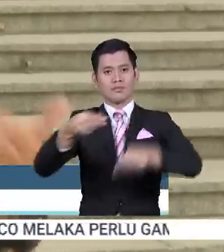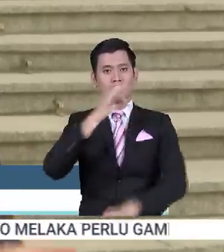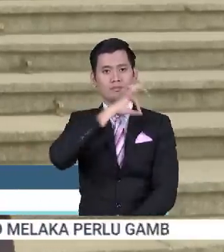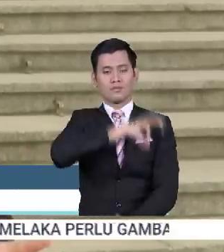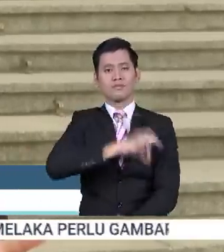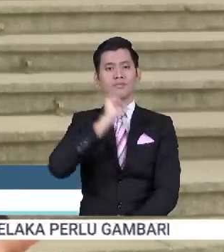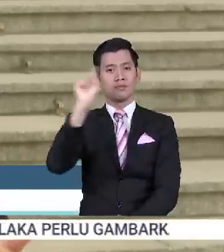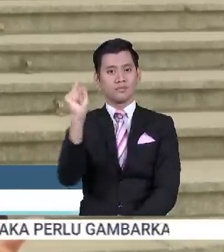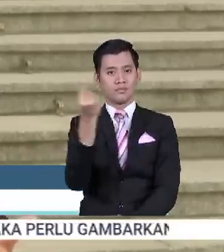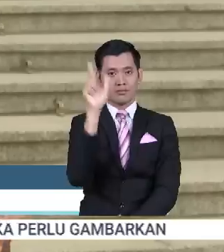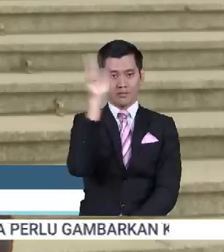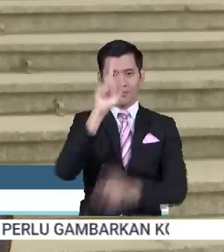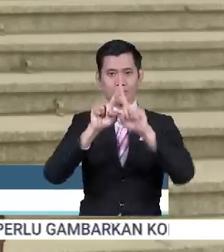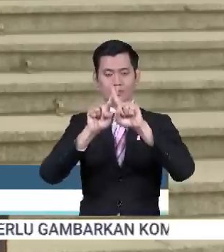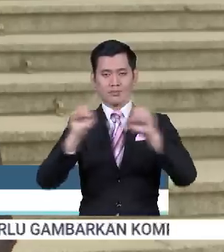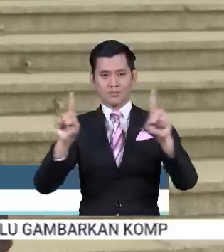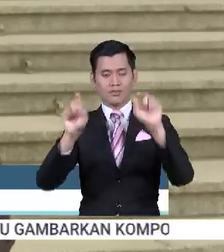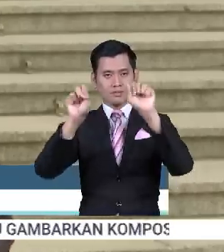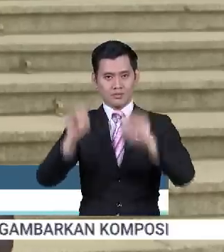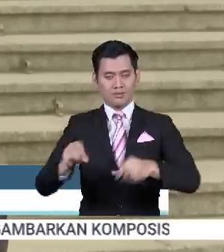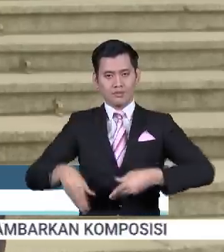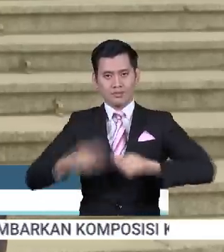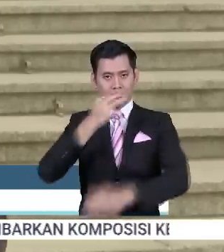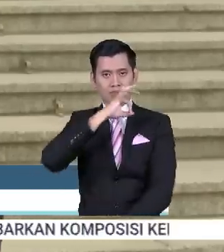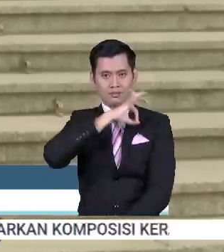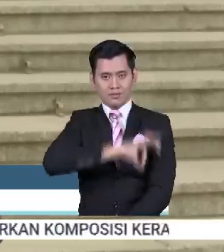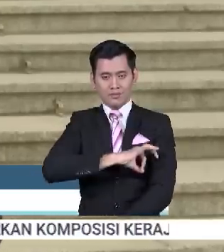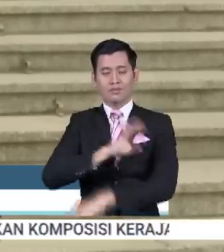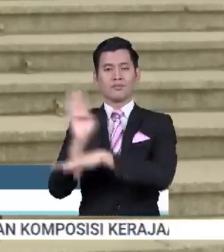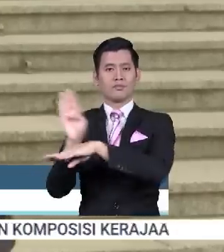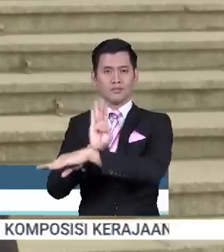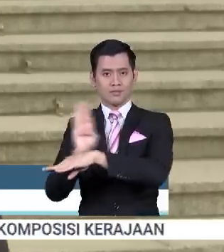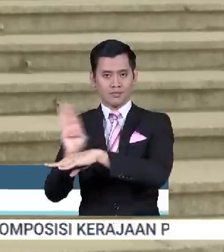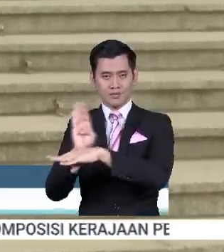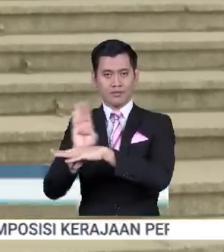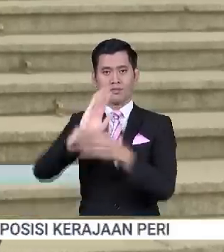bukan sahaja kerajaan, bahkan juga kepada komuniti perniagaan di China dan juga di Malaysia.